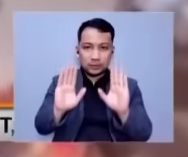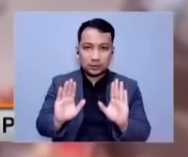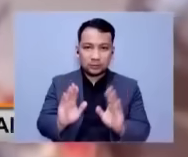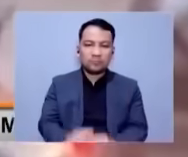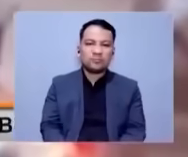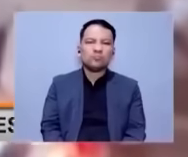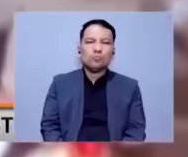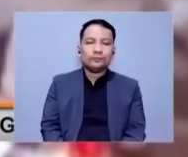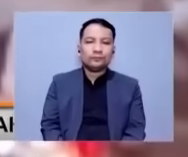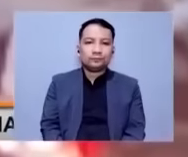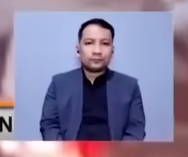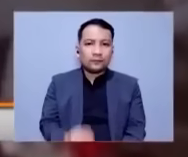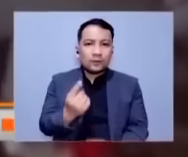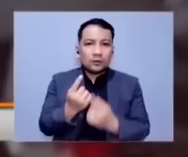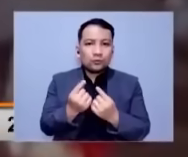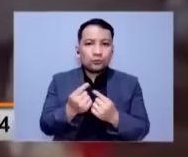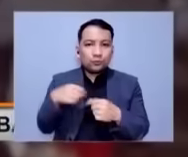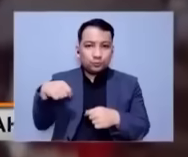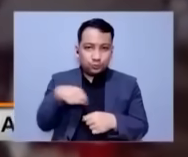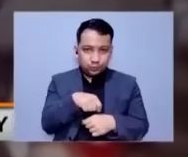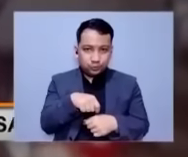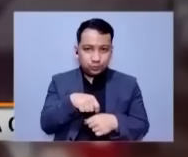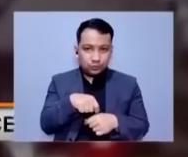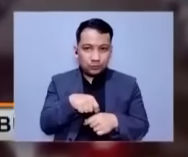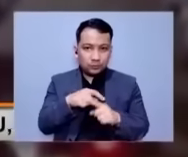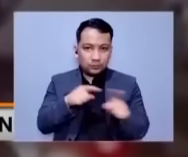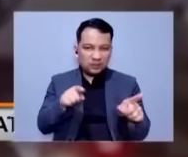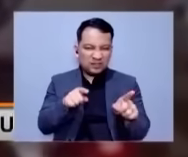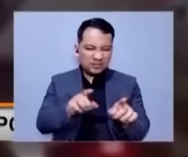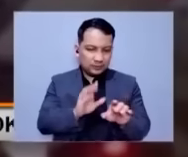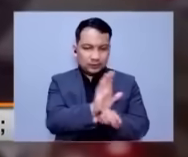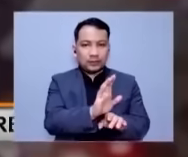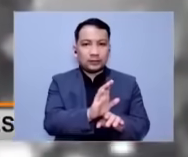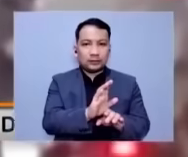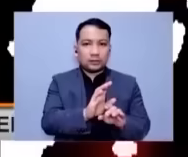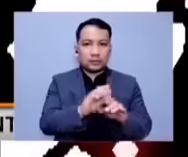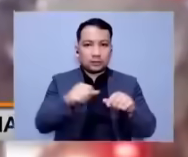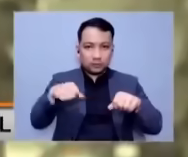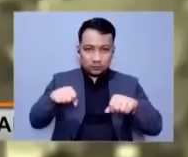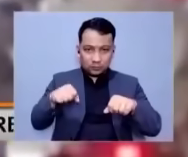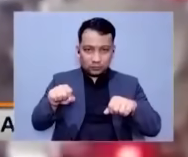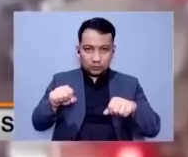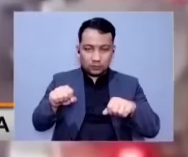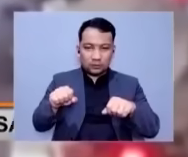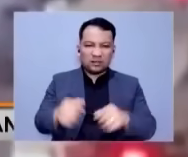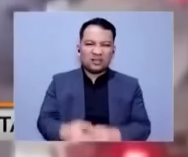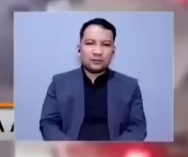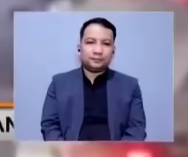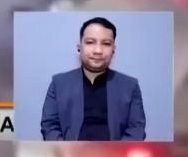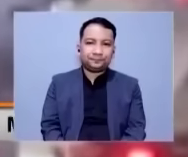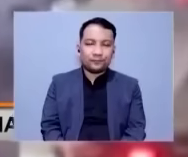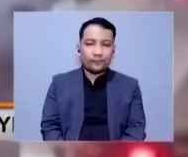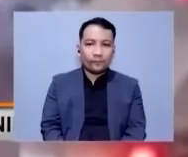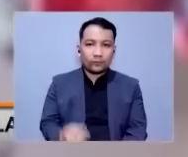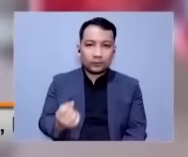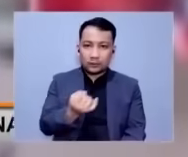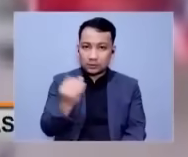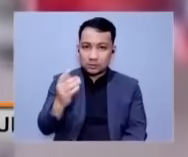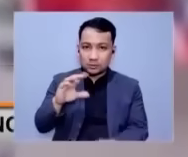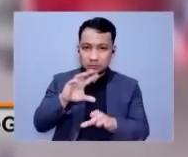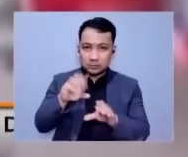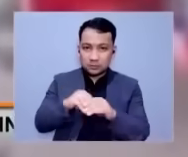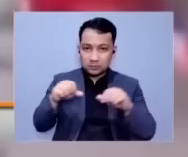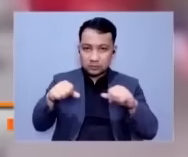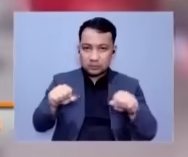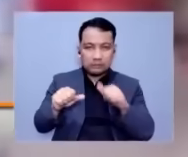Sa kabila ng tinamong saksak, nagawa pang sipain ng siklista ang motor ng rider na magitan ng ibang motorista sa lugar, pero hindi